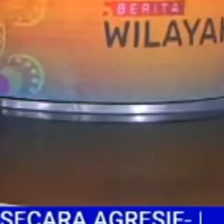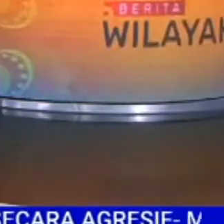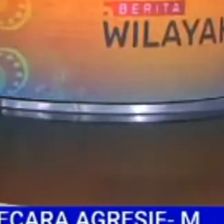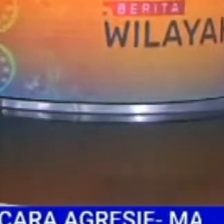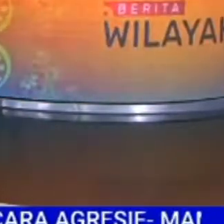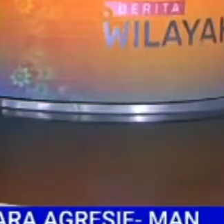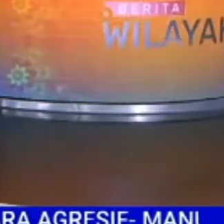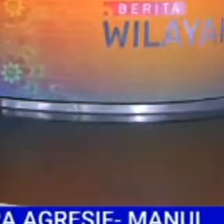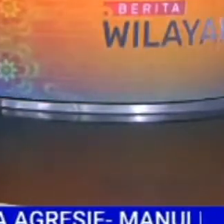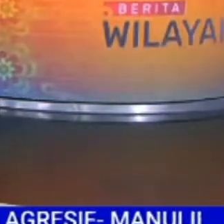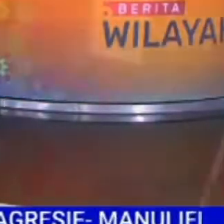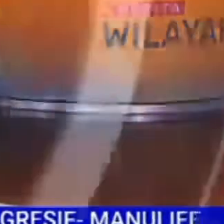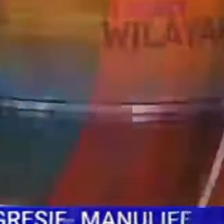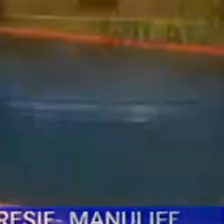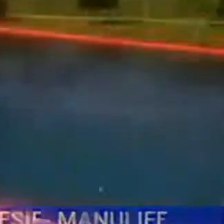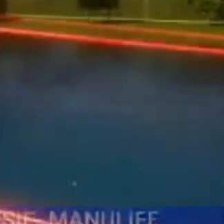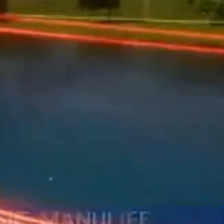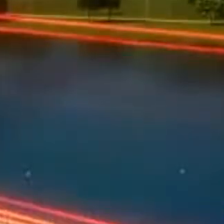Wilayah.